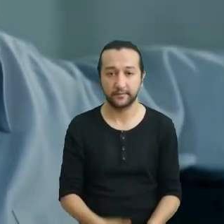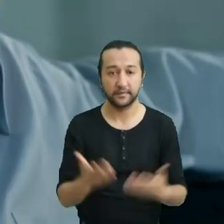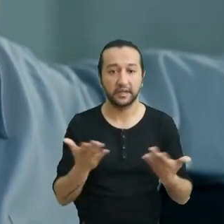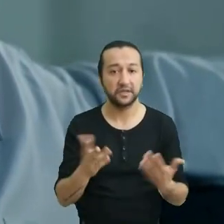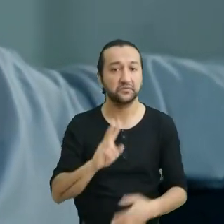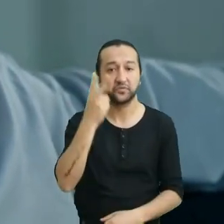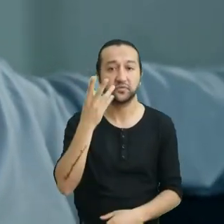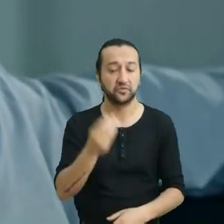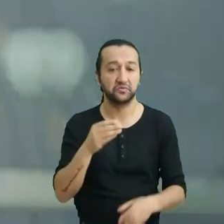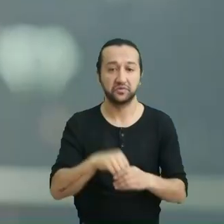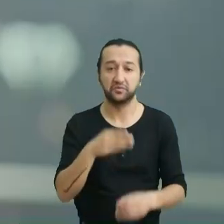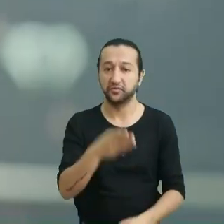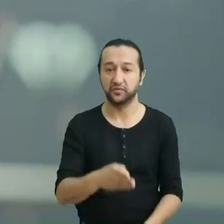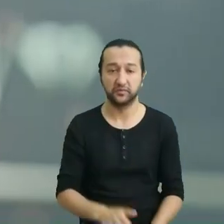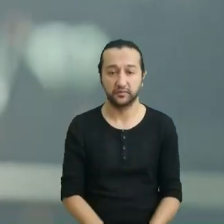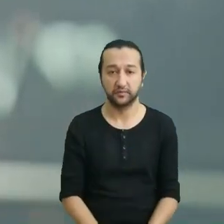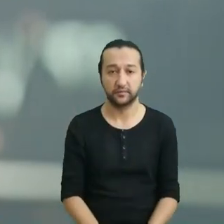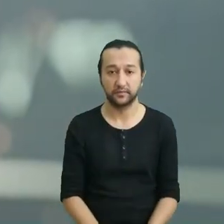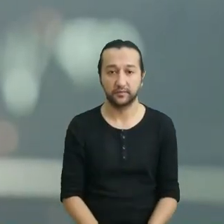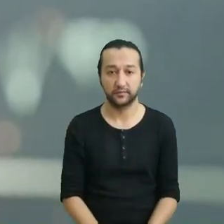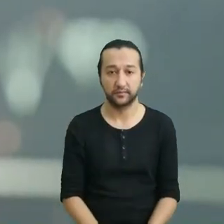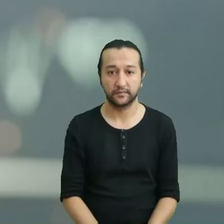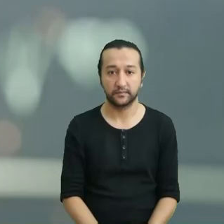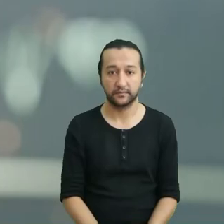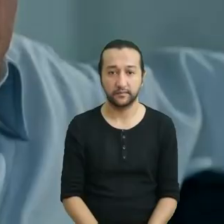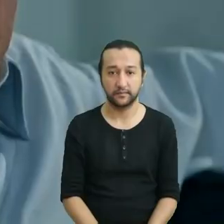Nasıl mucizeyse bu?